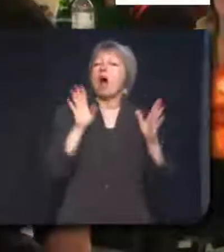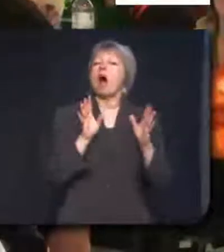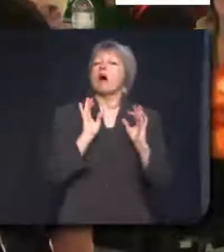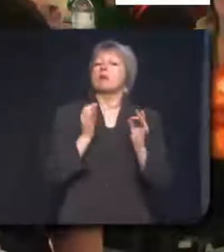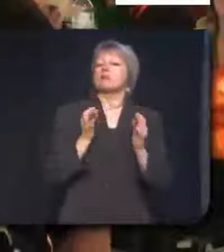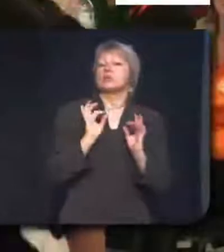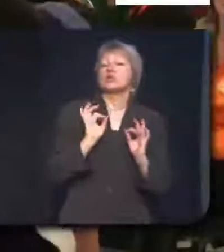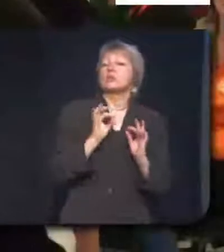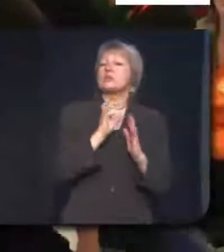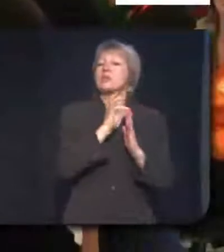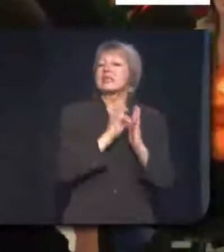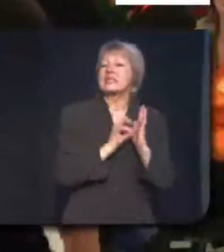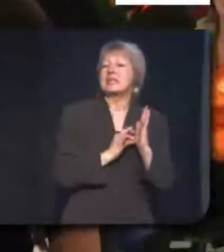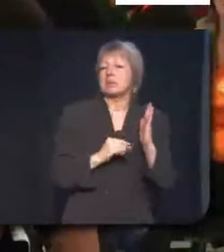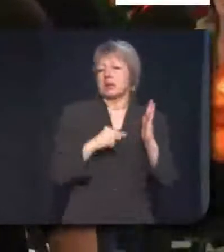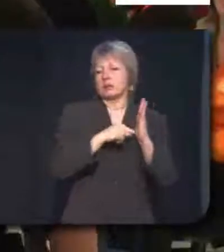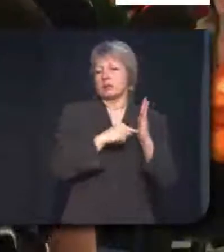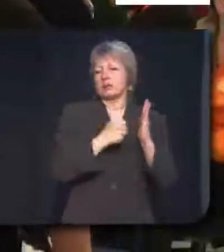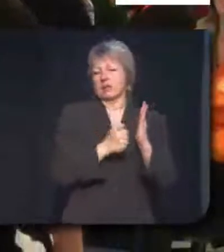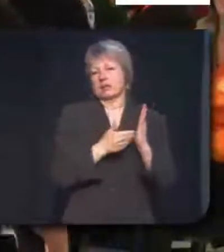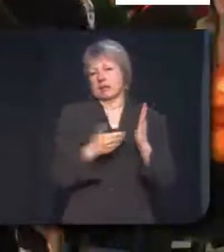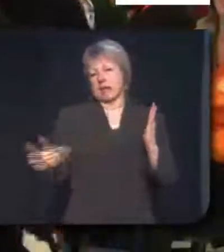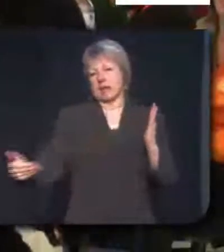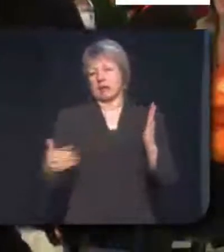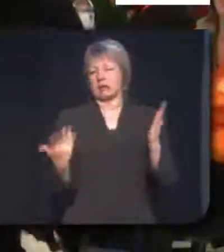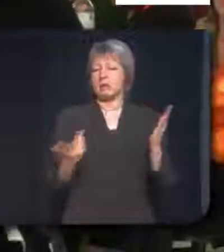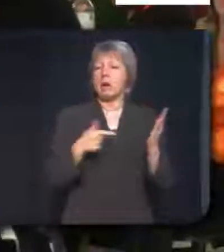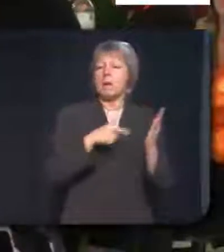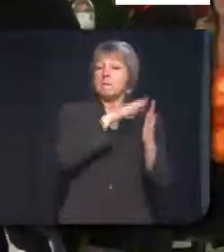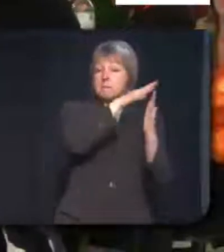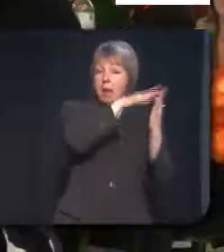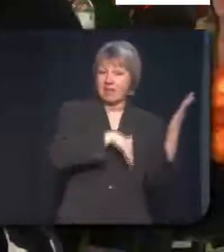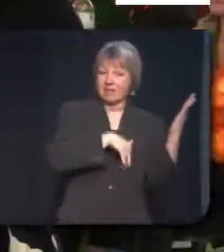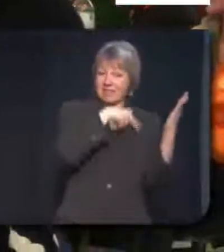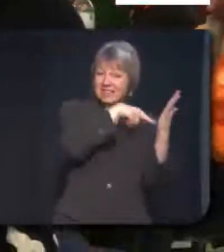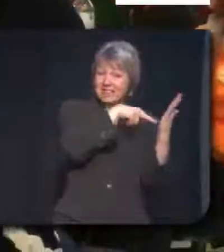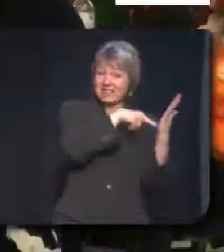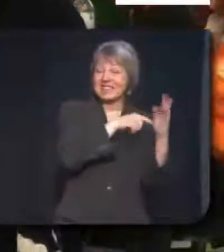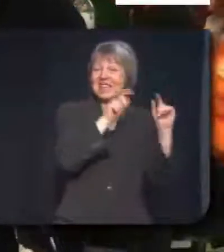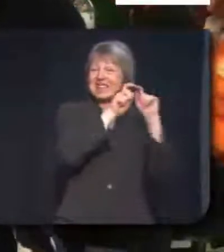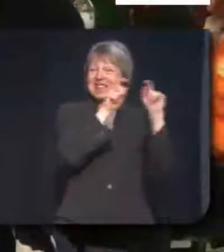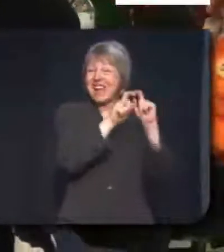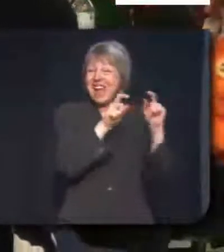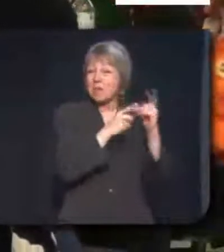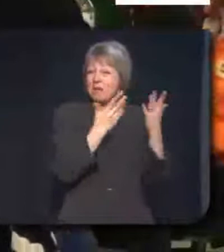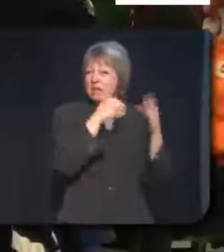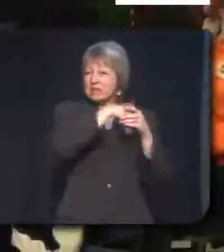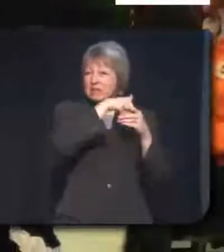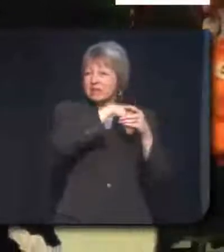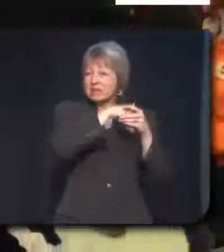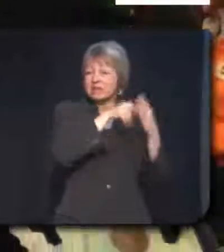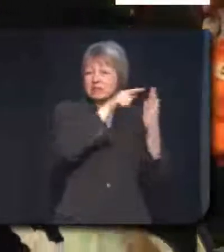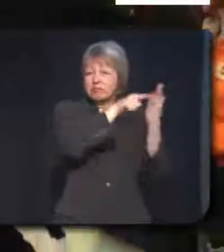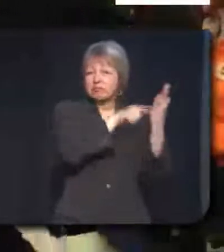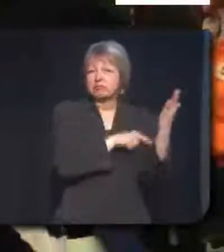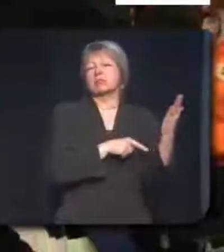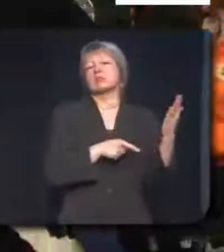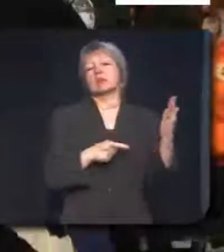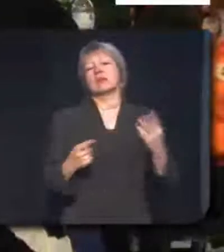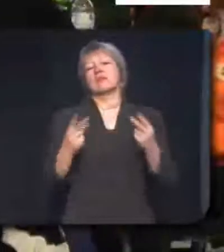haben dass eben in diesem Manifest nur solche Themen auftreten drin stehen sollen